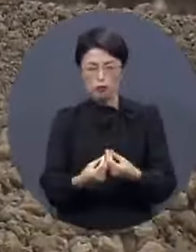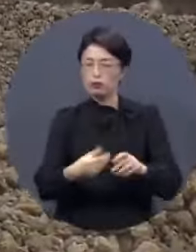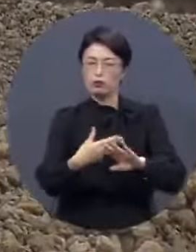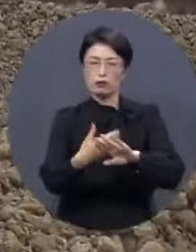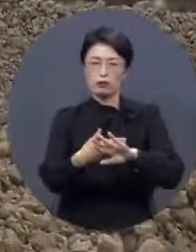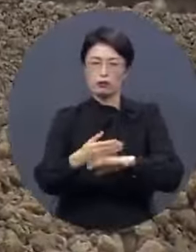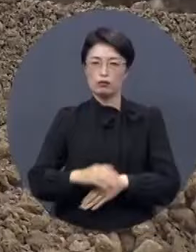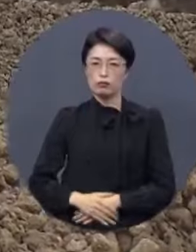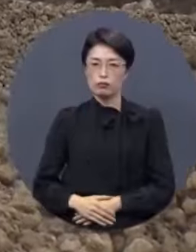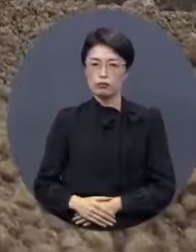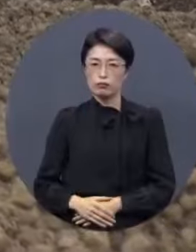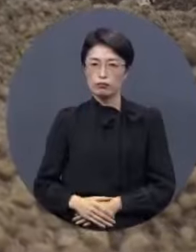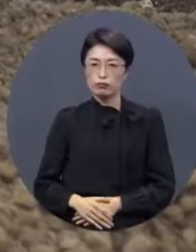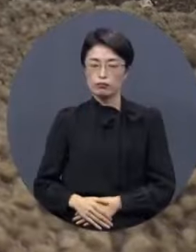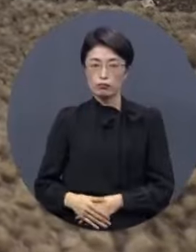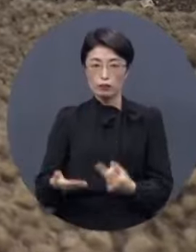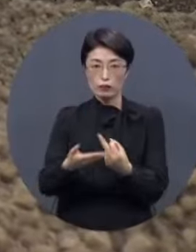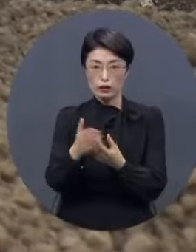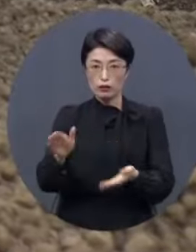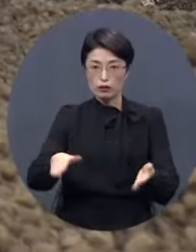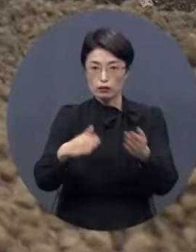달랐습니다. 제주도는